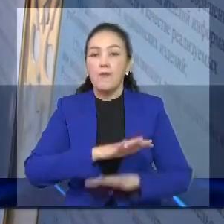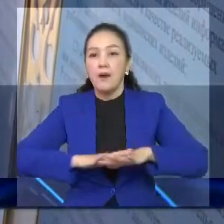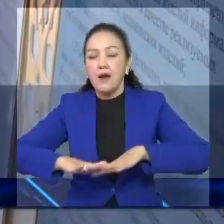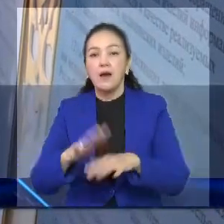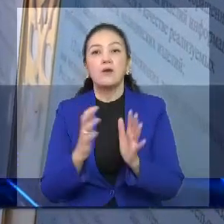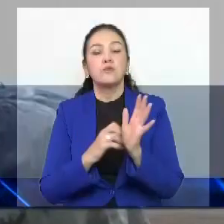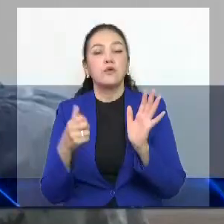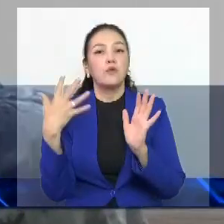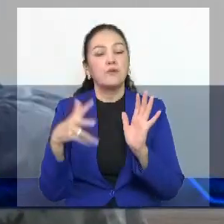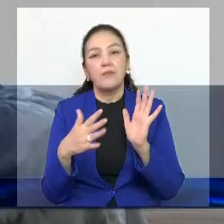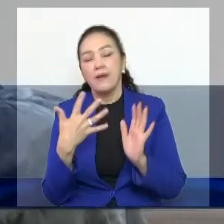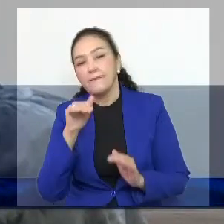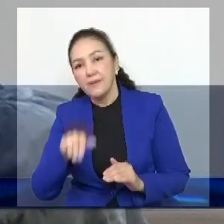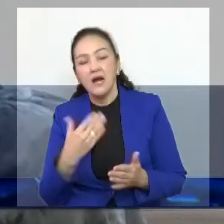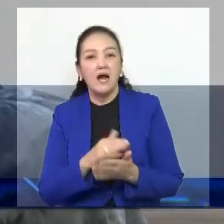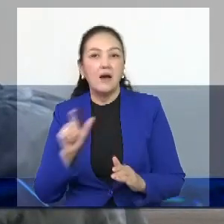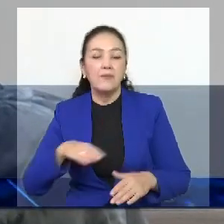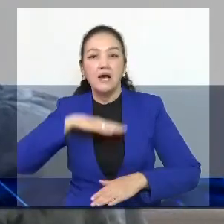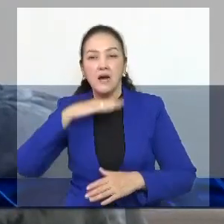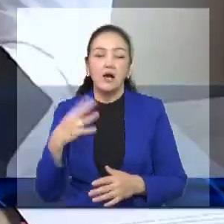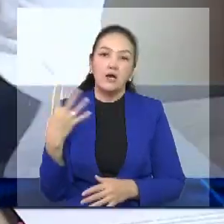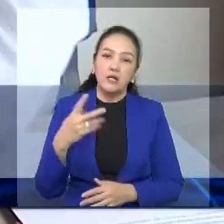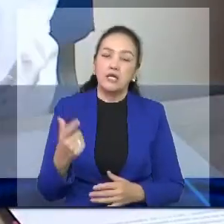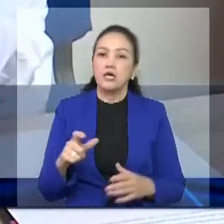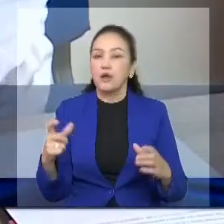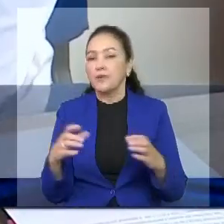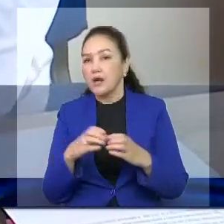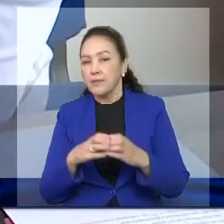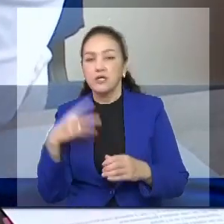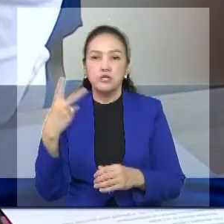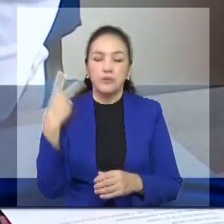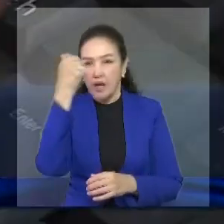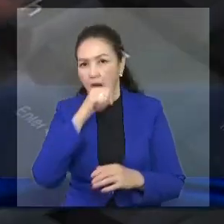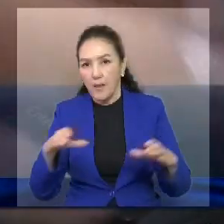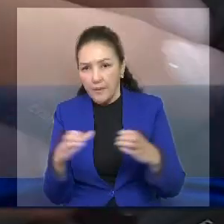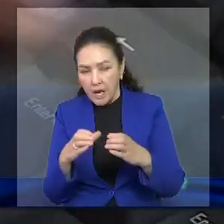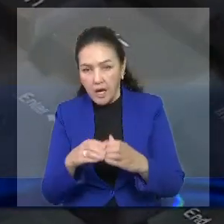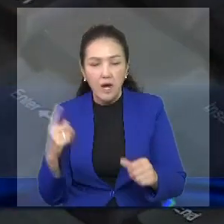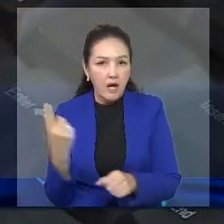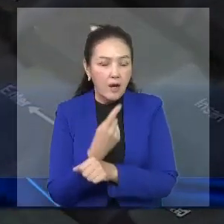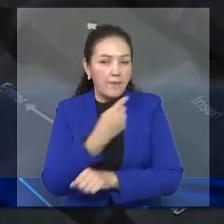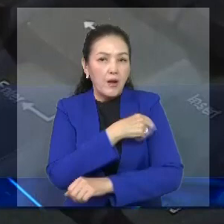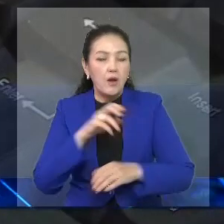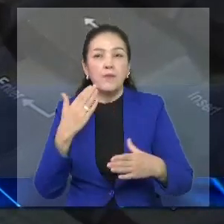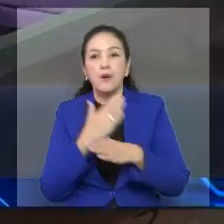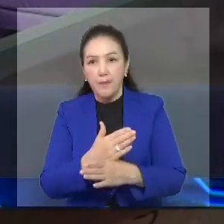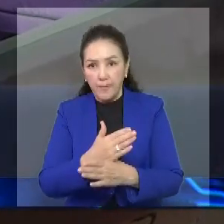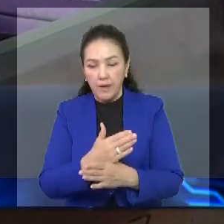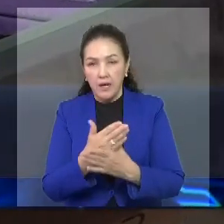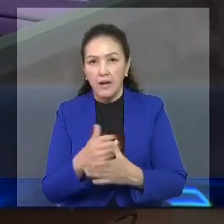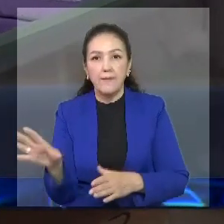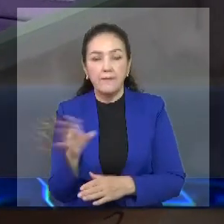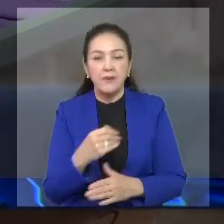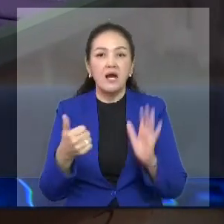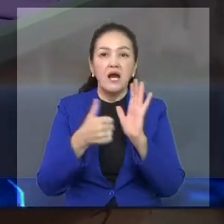саны 935 мың адамға жетті. Өңірде 42 ұйым, оның ішінде 20 жеке ұйым алғашқы медициналық-санитарлық көмек көрсетеді.